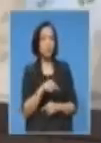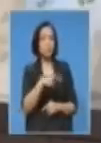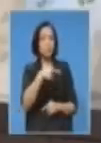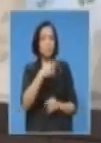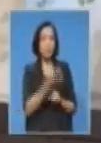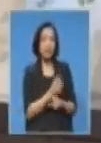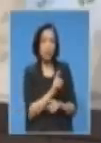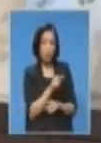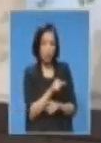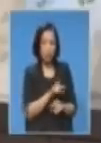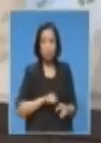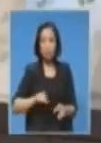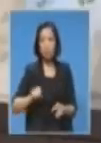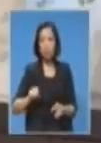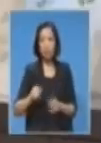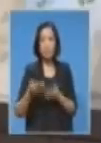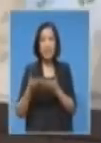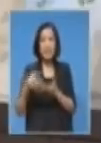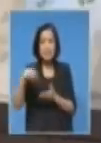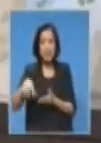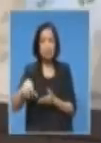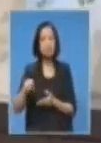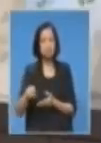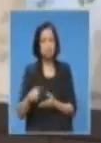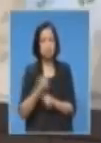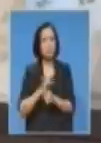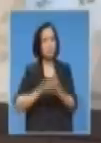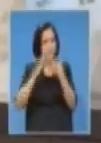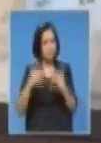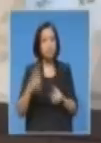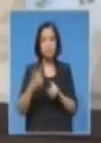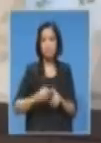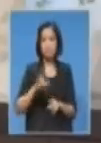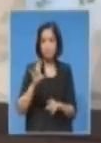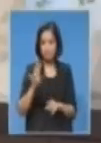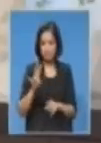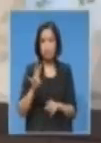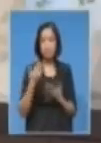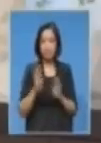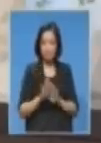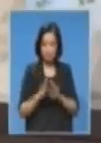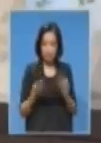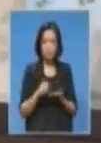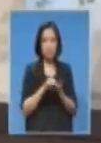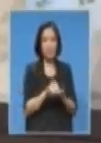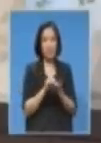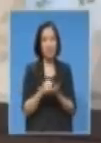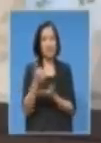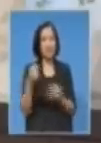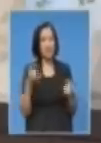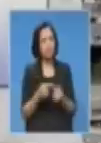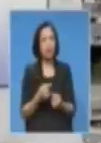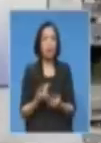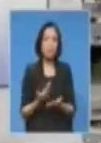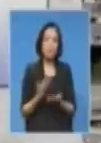ที่ ท่าเรือแหลมฉบังตรงนี้ก็จะแล้วเสร็จในช่วงเดือนกรกฎาคมนี้นะครับแล้วก็เปิดให้บริการในเรื่องของการเก็บ